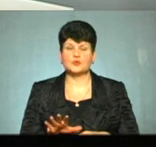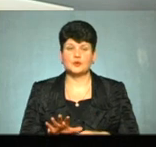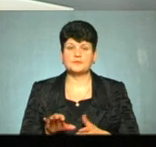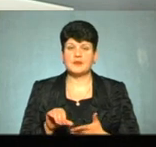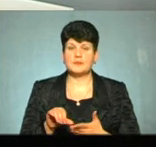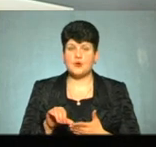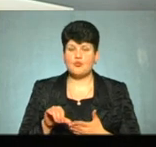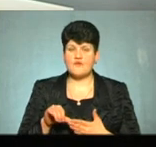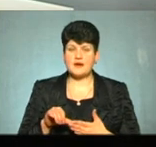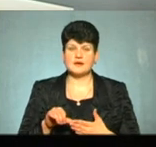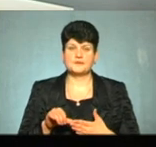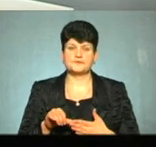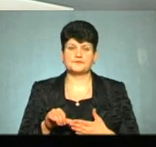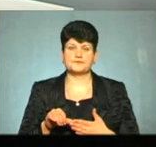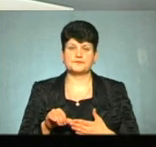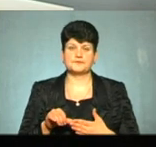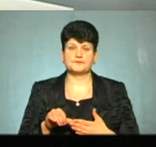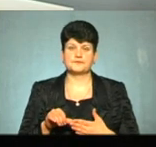Уникати перебування серед